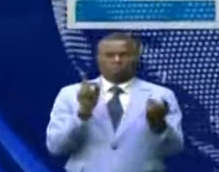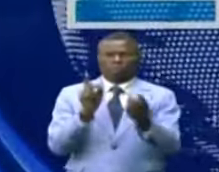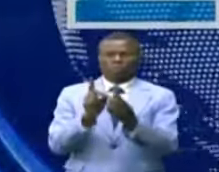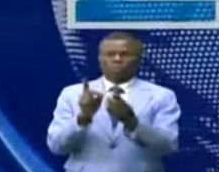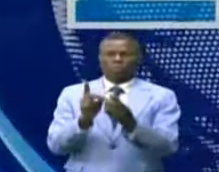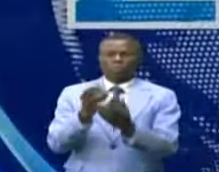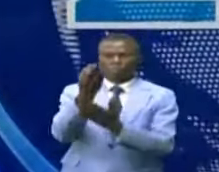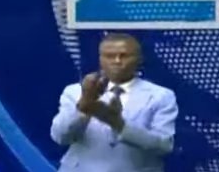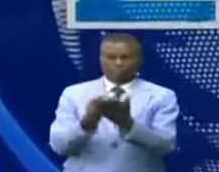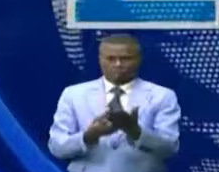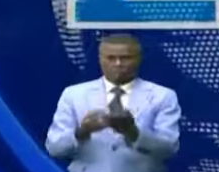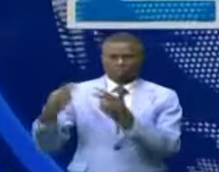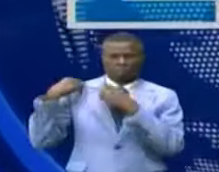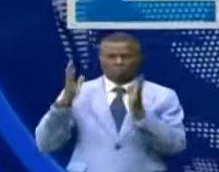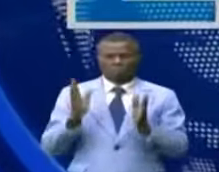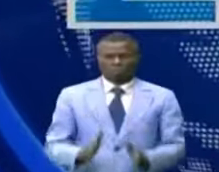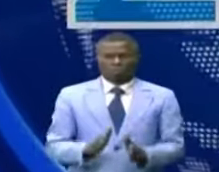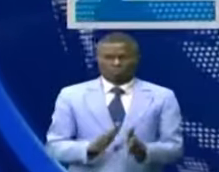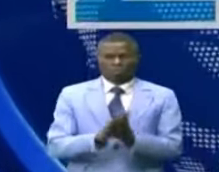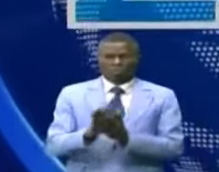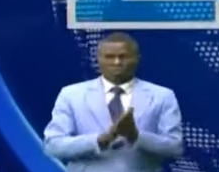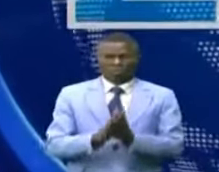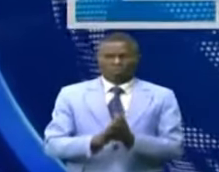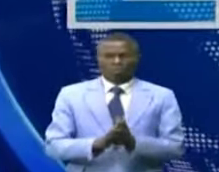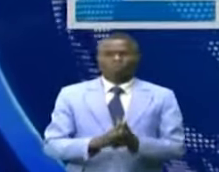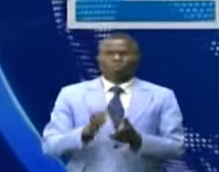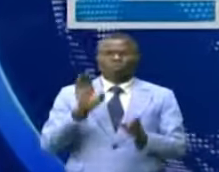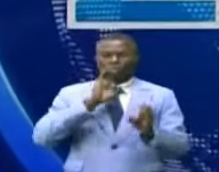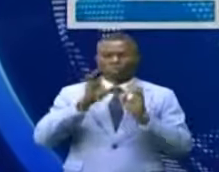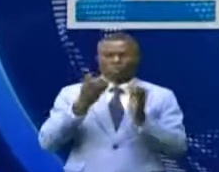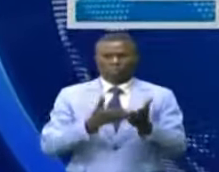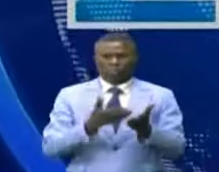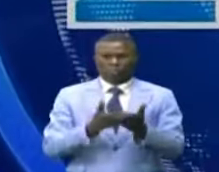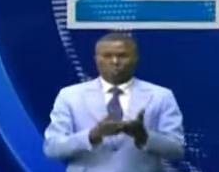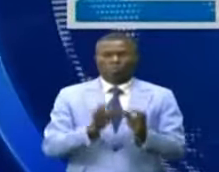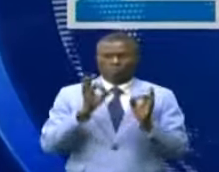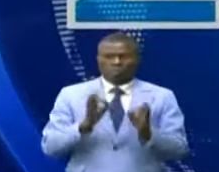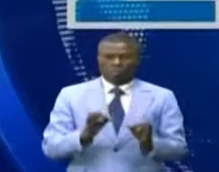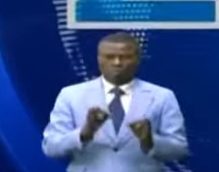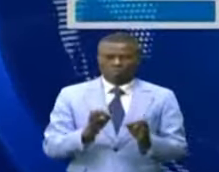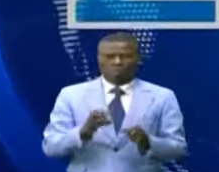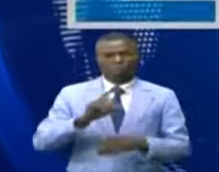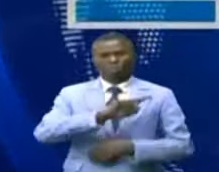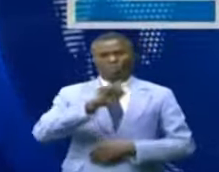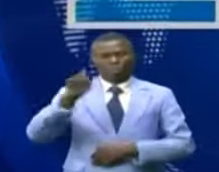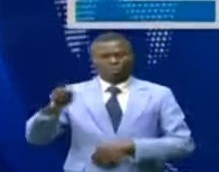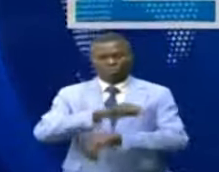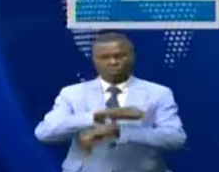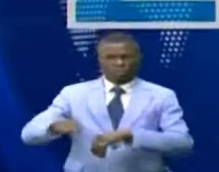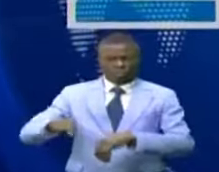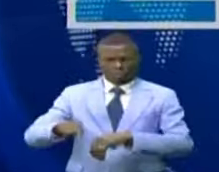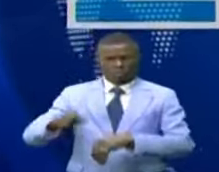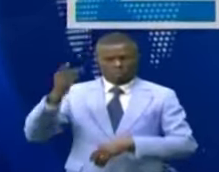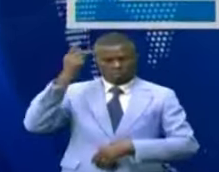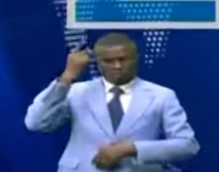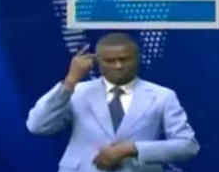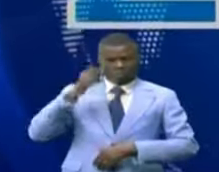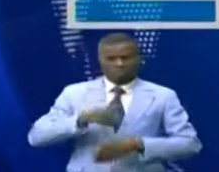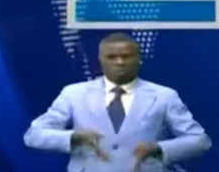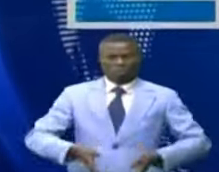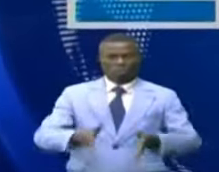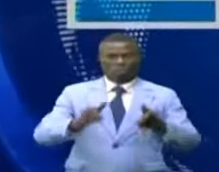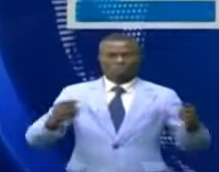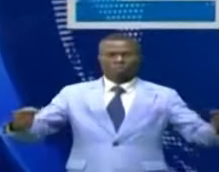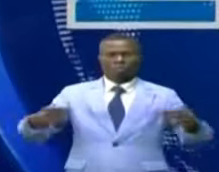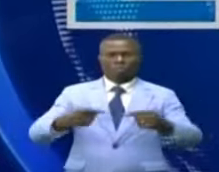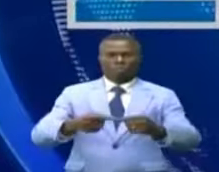la liste des titulaires concernés par ce présent communiqué, veuillez vous rendre au siège du CAMI à Kinshasa, situé sur le